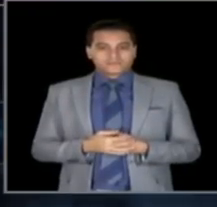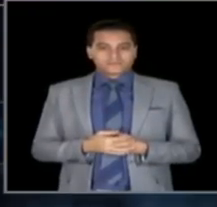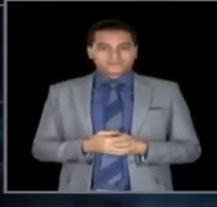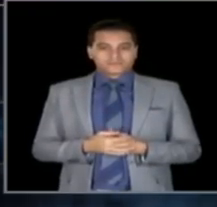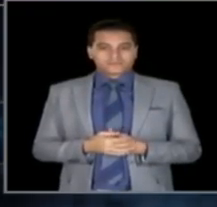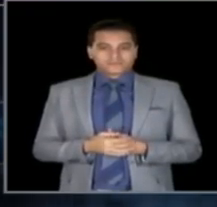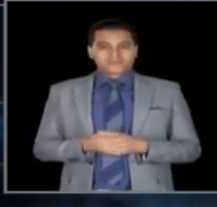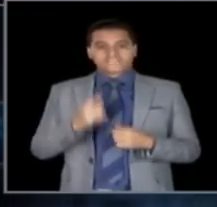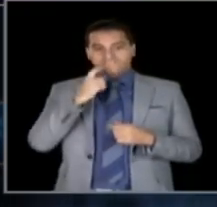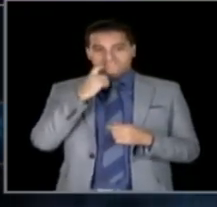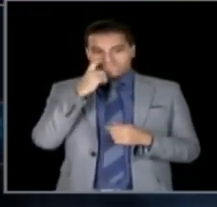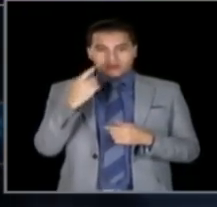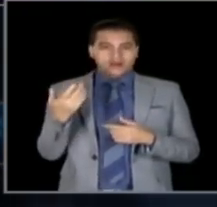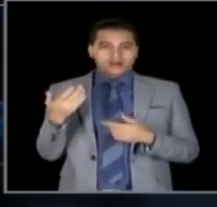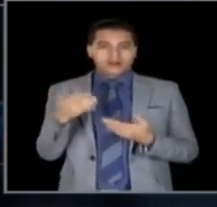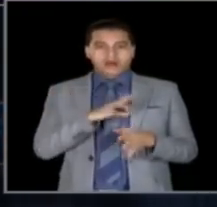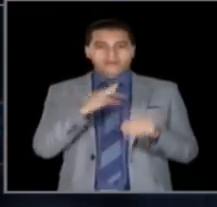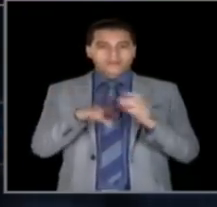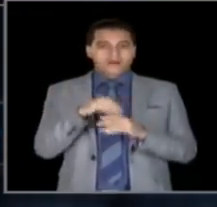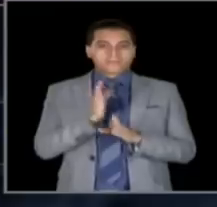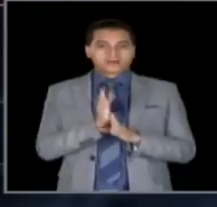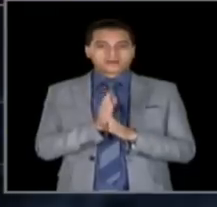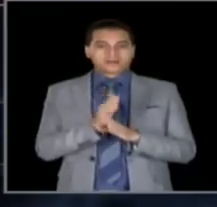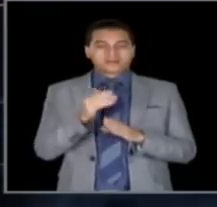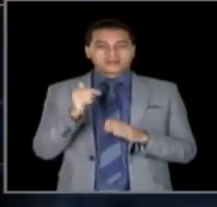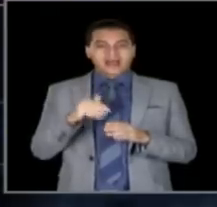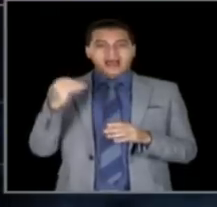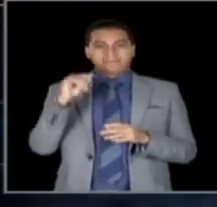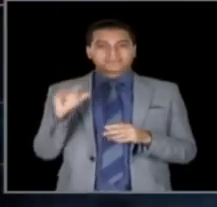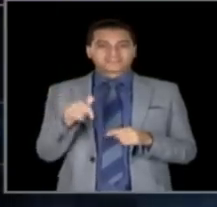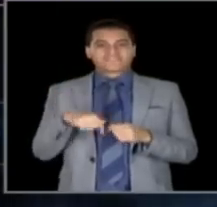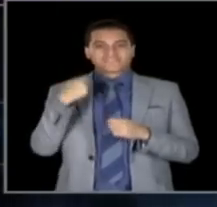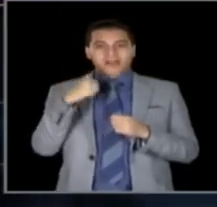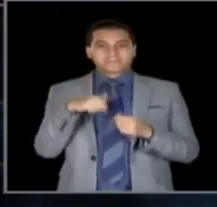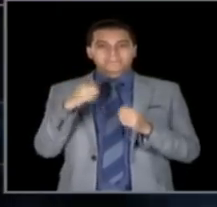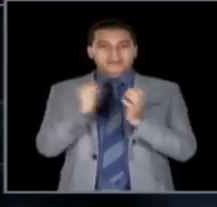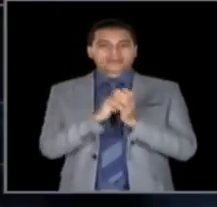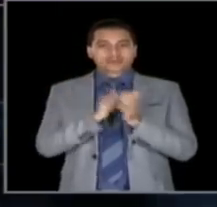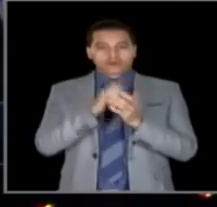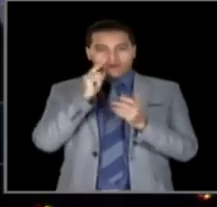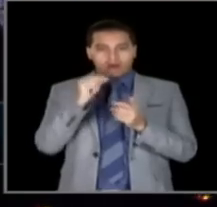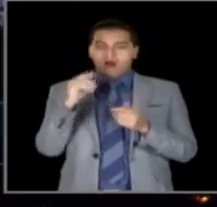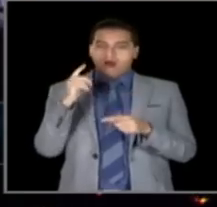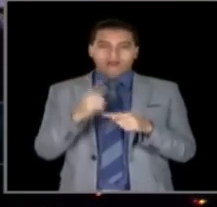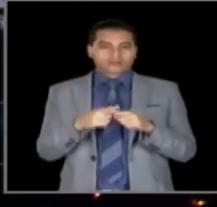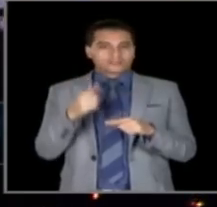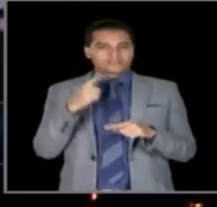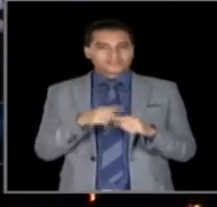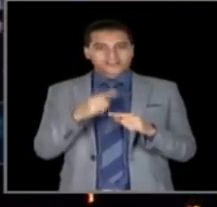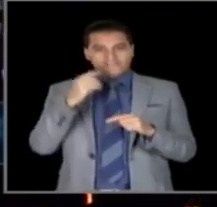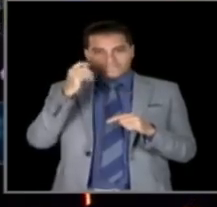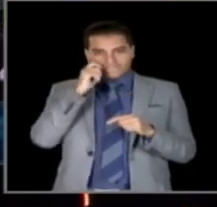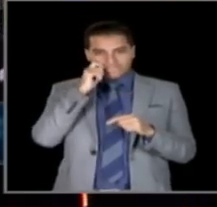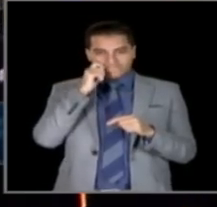باص. فنان راح القمة بدور إبراهيم حمدي في فيلم في بيتنا رجل، فمن هو؟ محمود ياسين. غلط. من هو الفتى